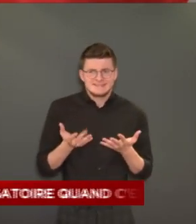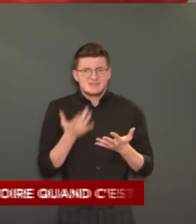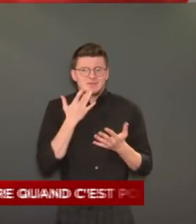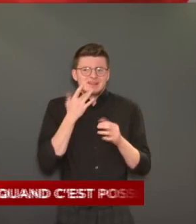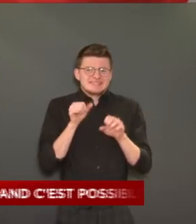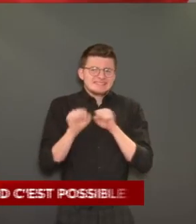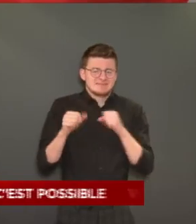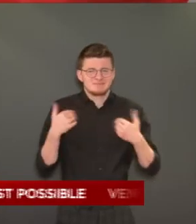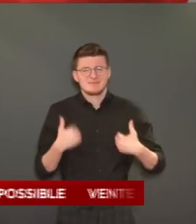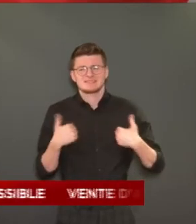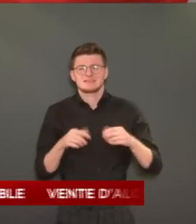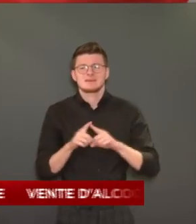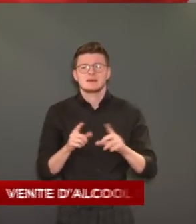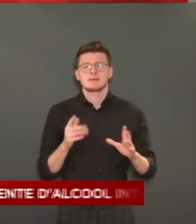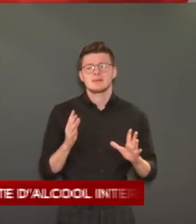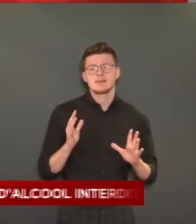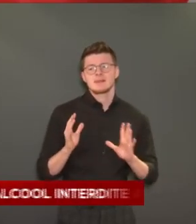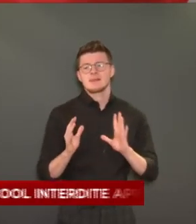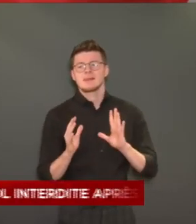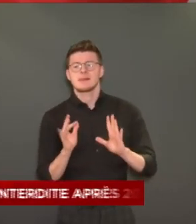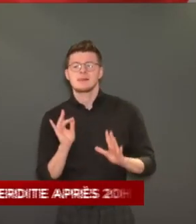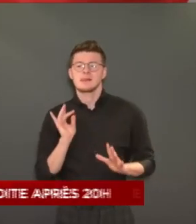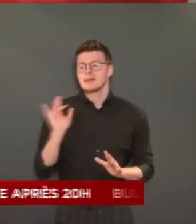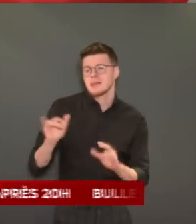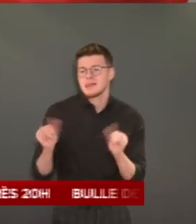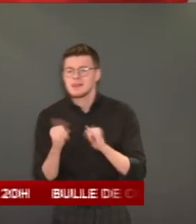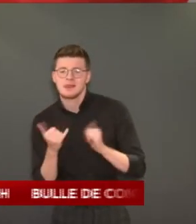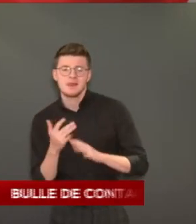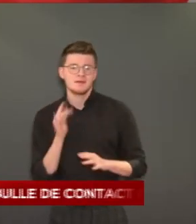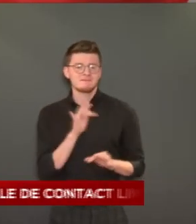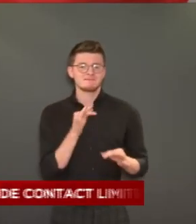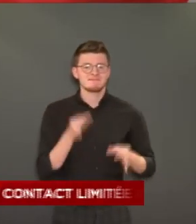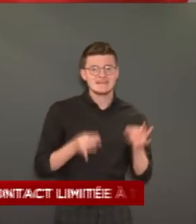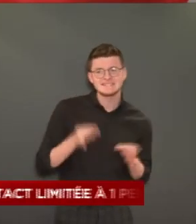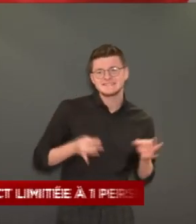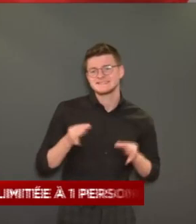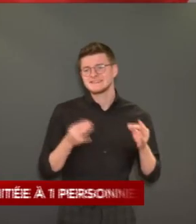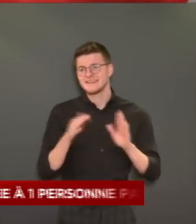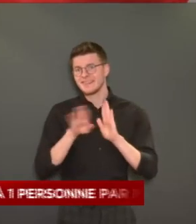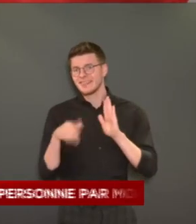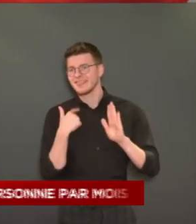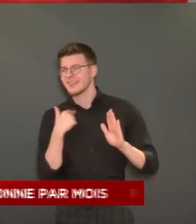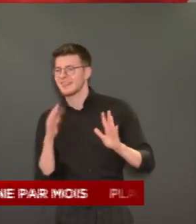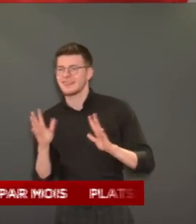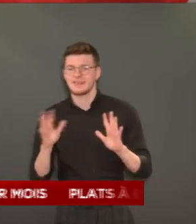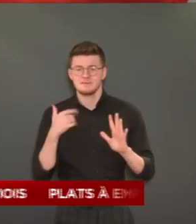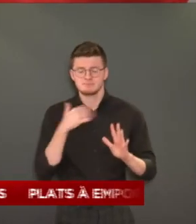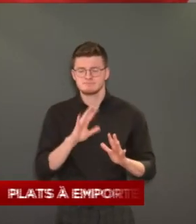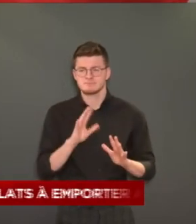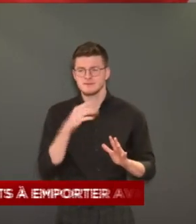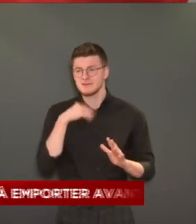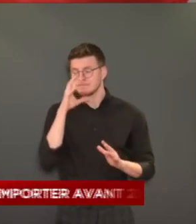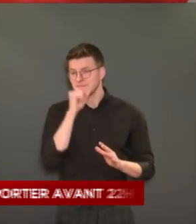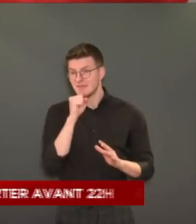parce qu'on n'aime pas, on n'a pas envie que les gens organisent des petites fêtes chez eux à la maison. On sait que la tentation est